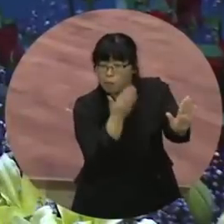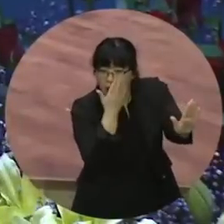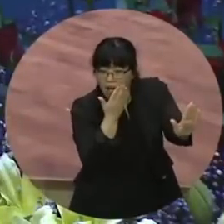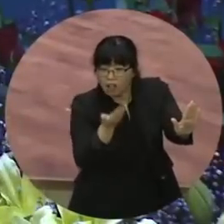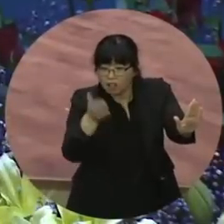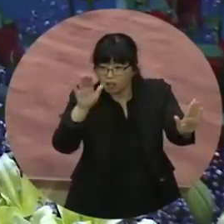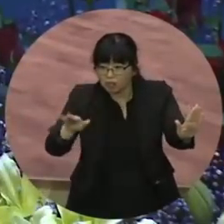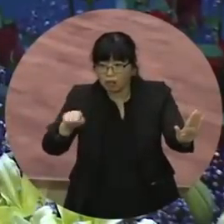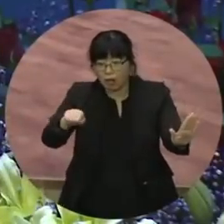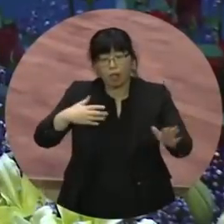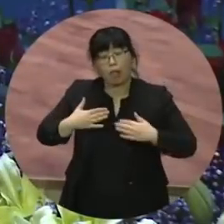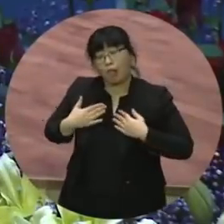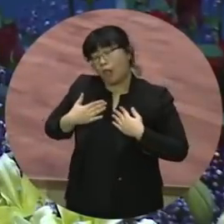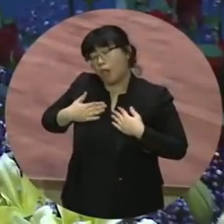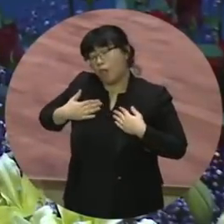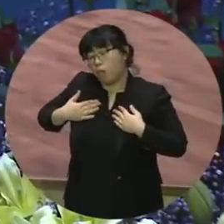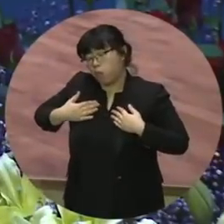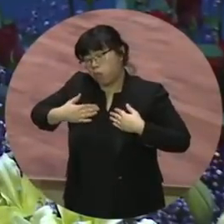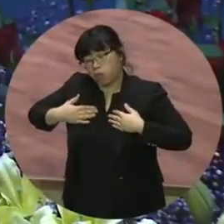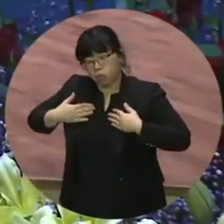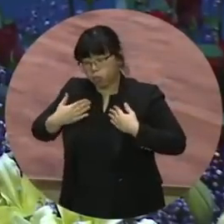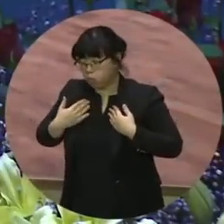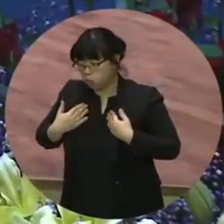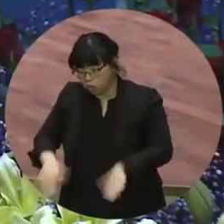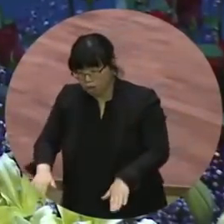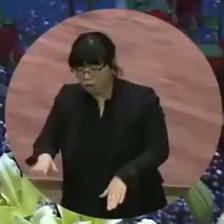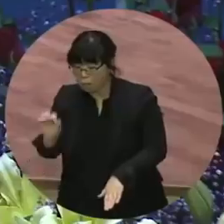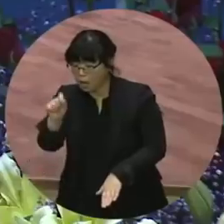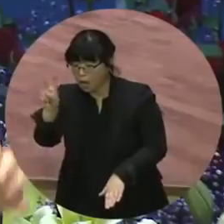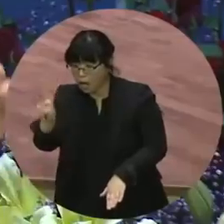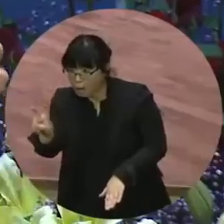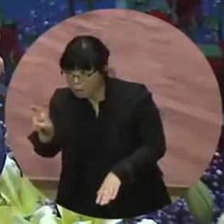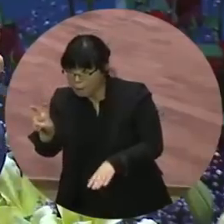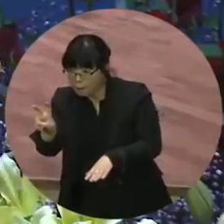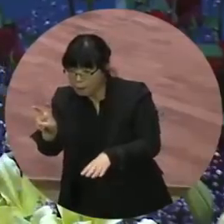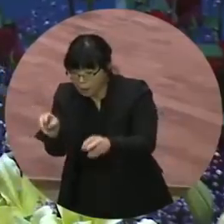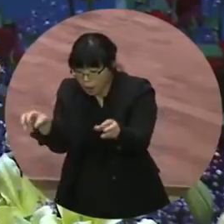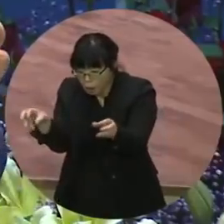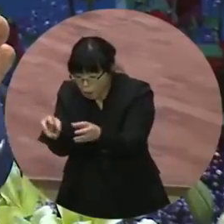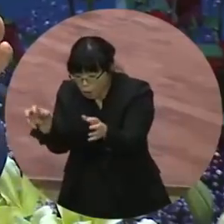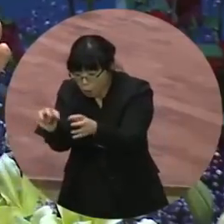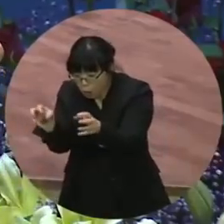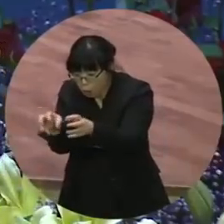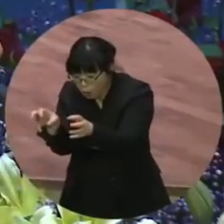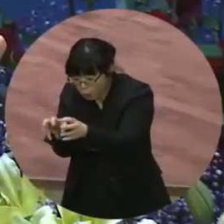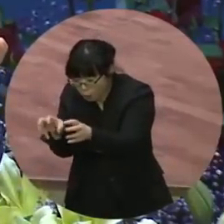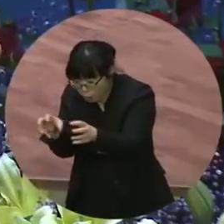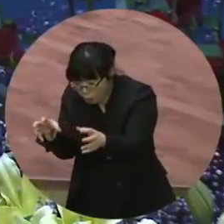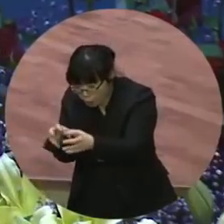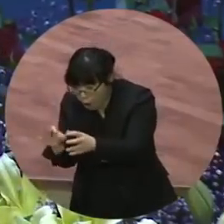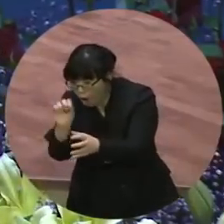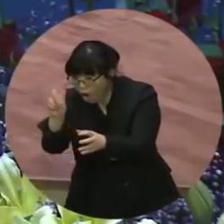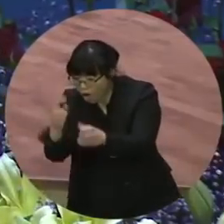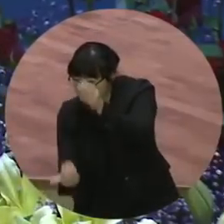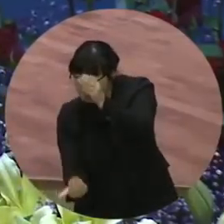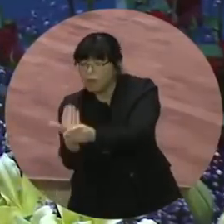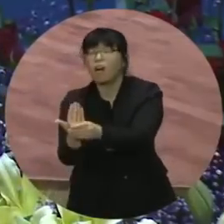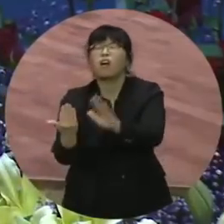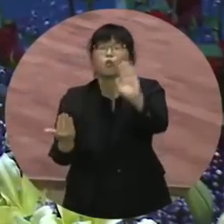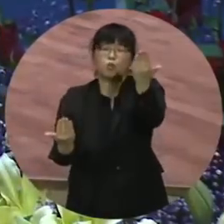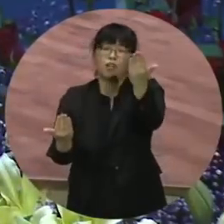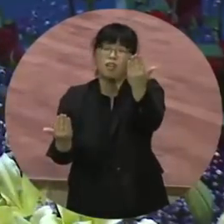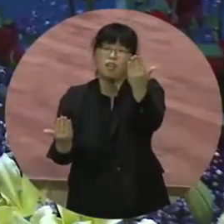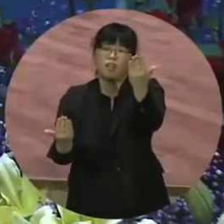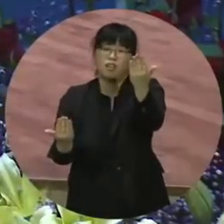끝난단 말이야. 암균은 다 있단 말이야. 약해지는 그날, 그날까지 기다린단 말이야. 이 암들이 다. 언제 걱정하고 언제